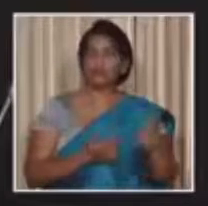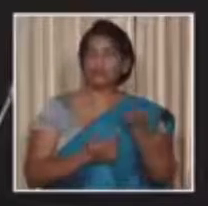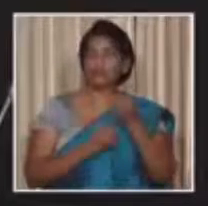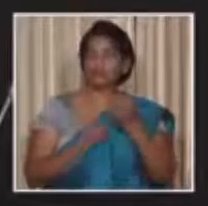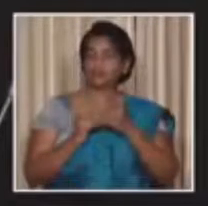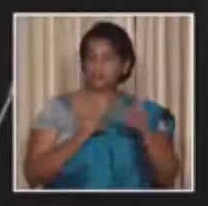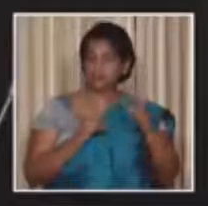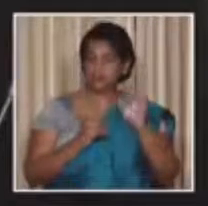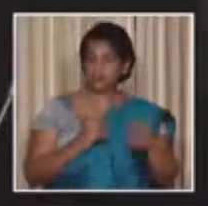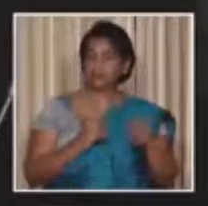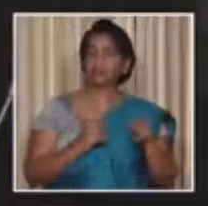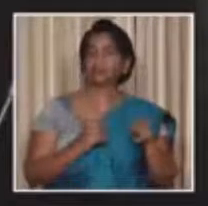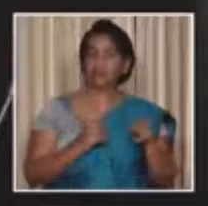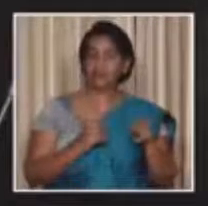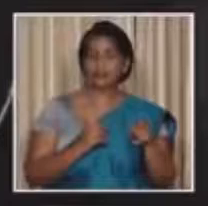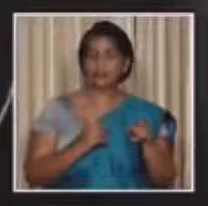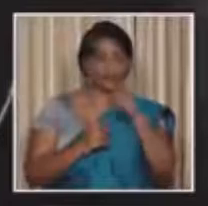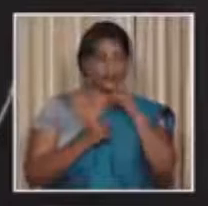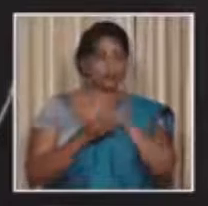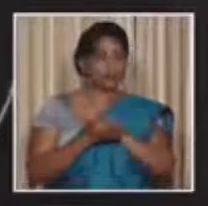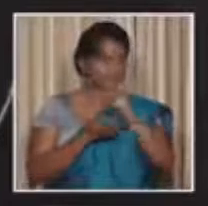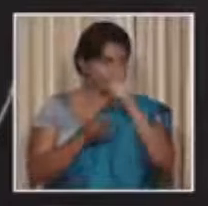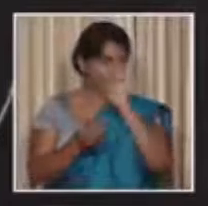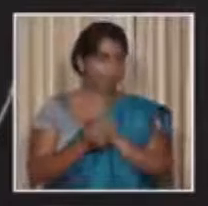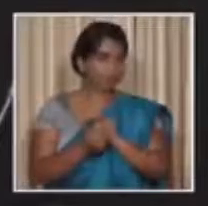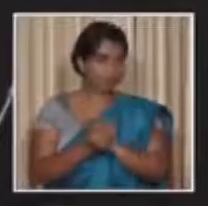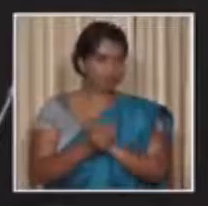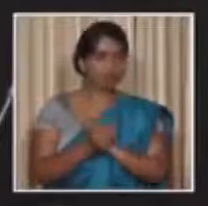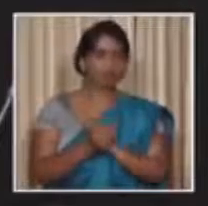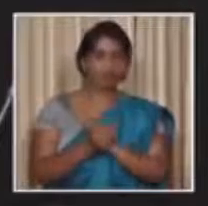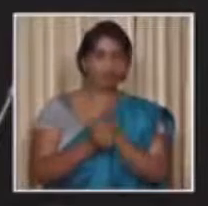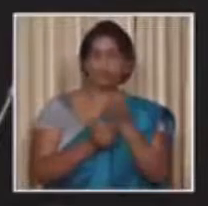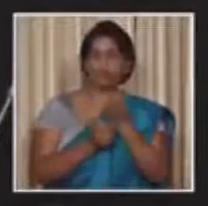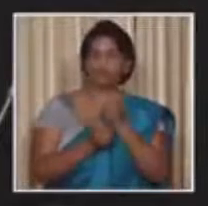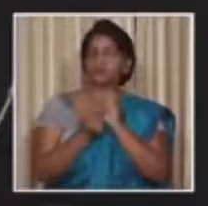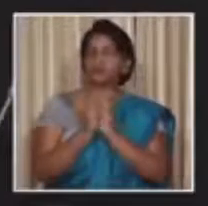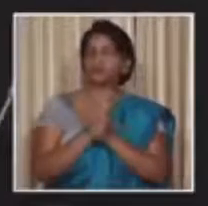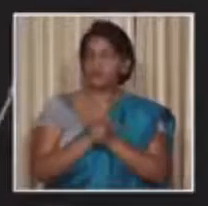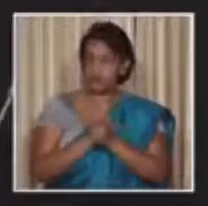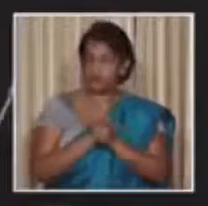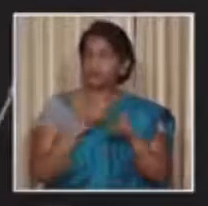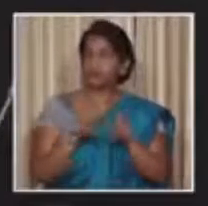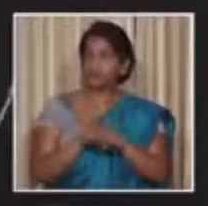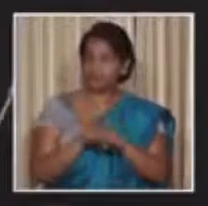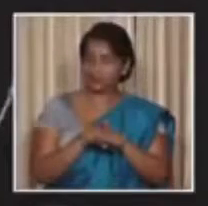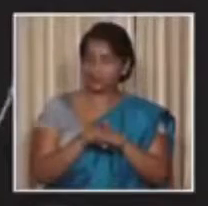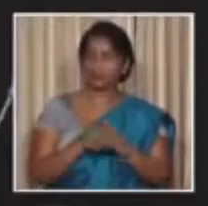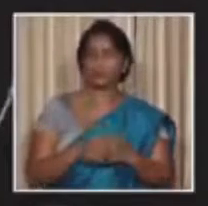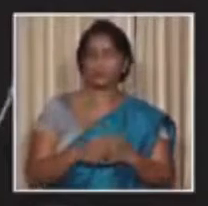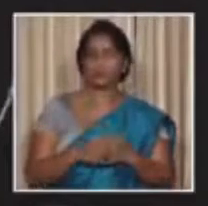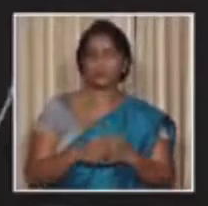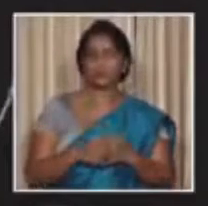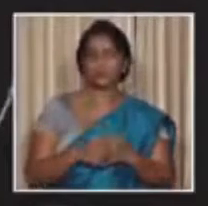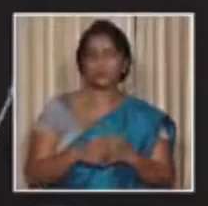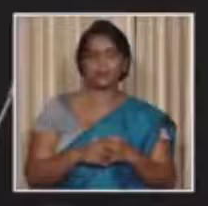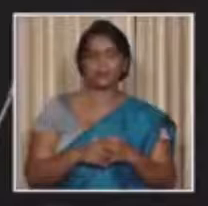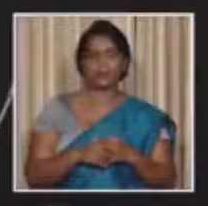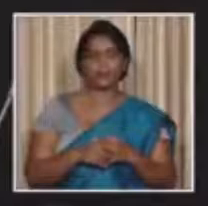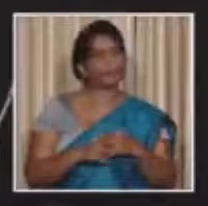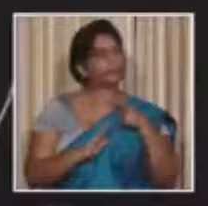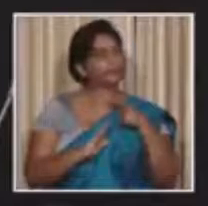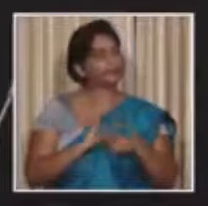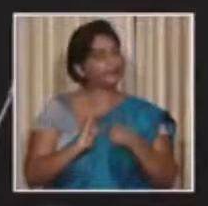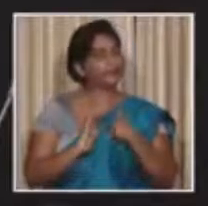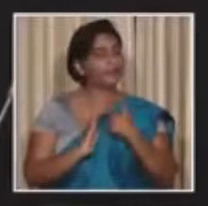යටතේ පැහැදිලිවම ගබඩා කිරීම සඳහා වන ගාස්තු සංශෝධනයකුත් ඒ වගේම ශ්‍රී ලංකාවේ